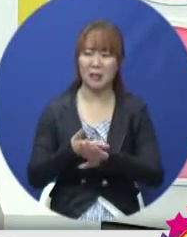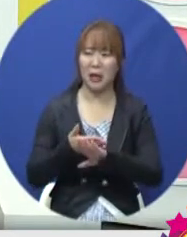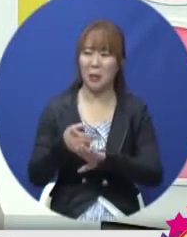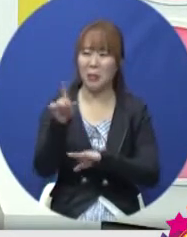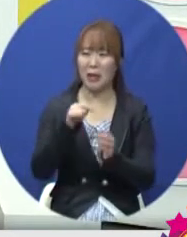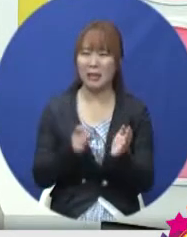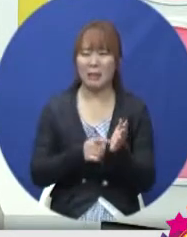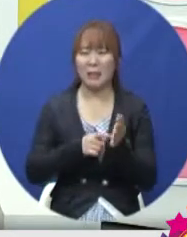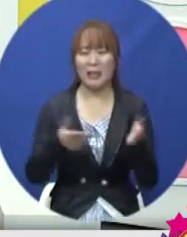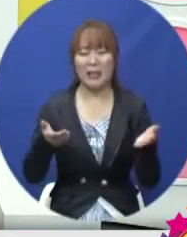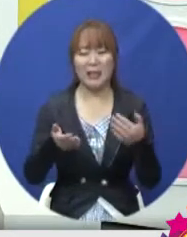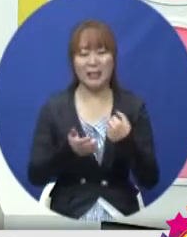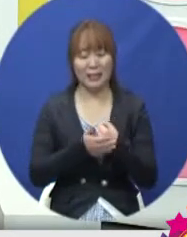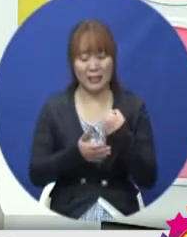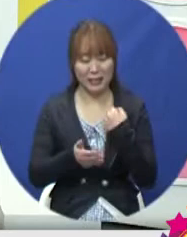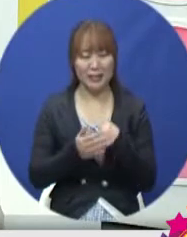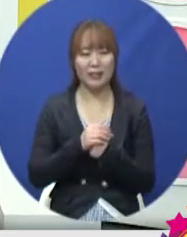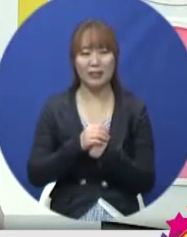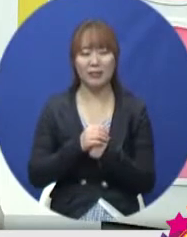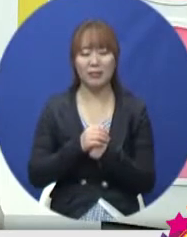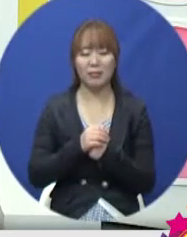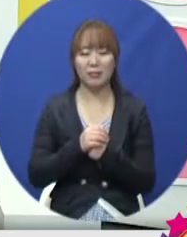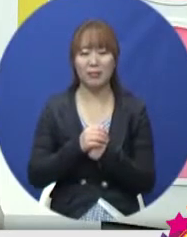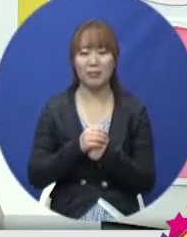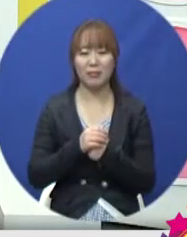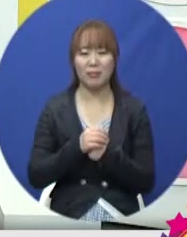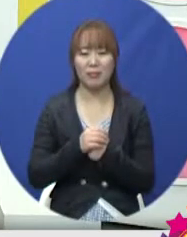일이 생겨가지고 여기 예. 이거